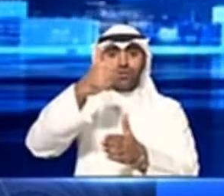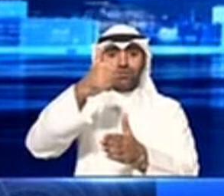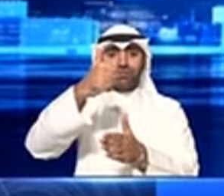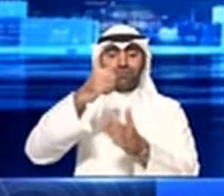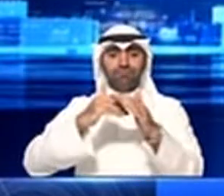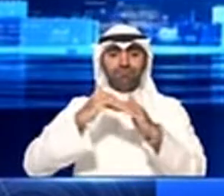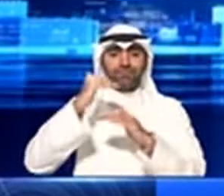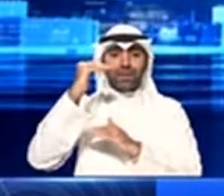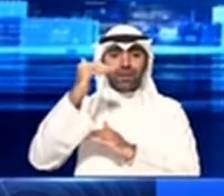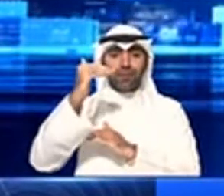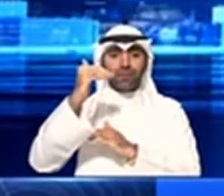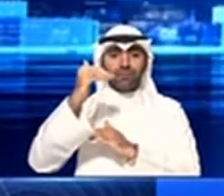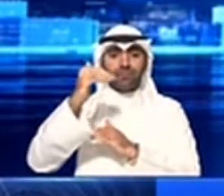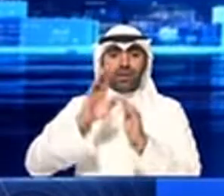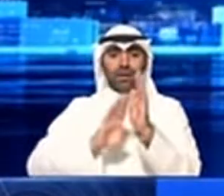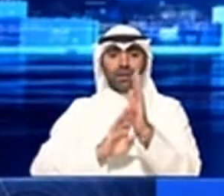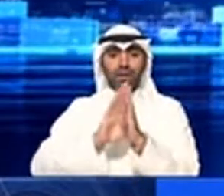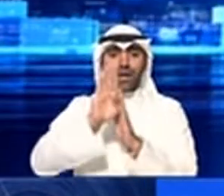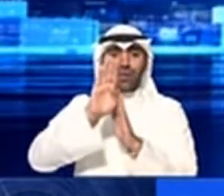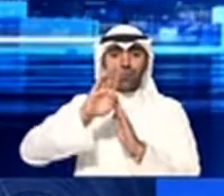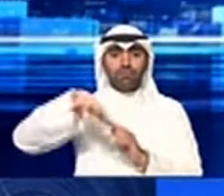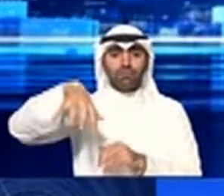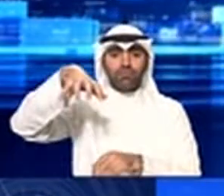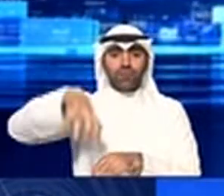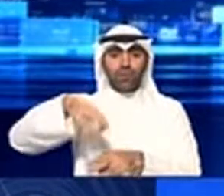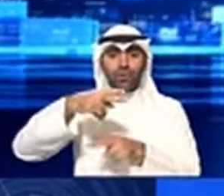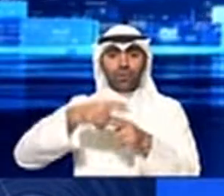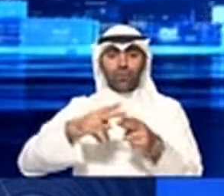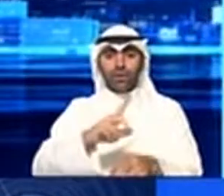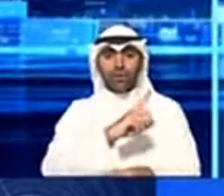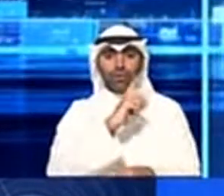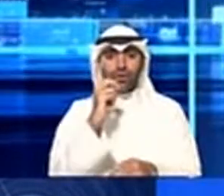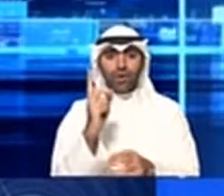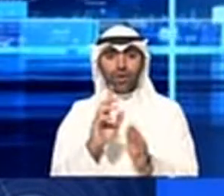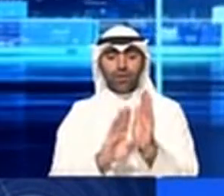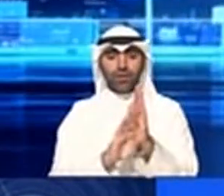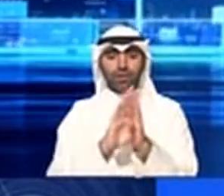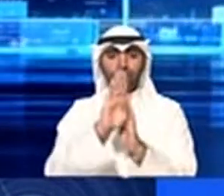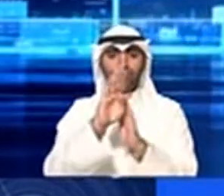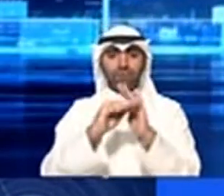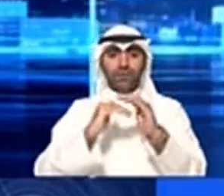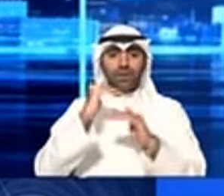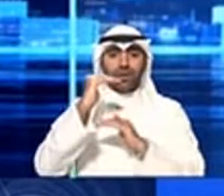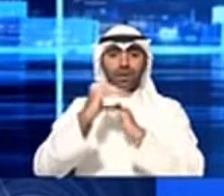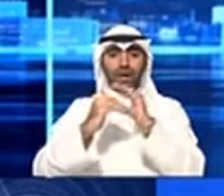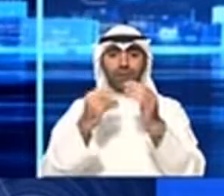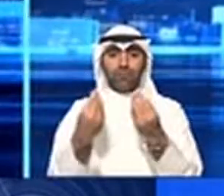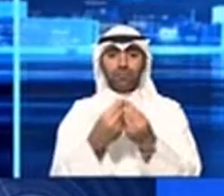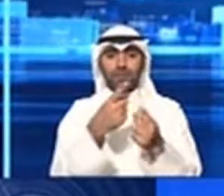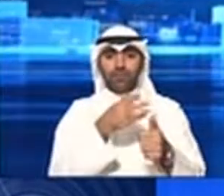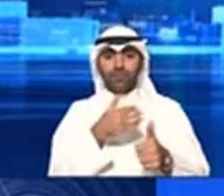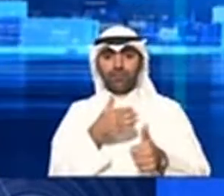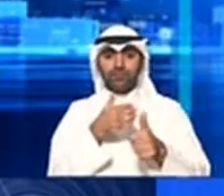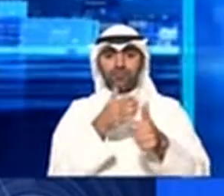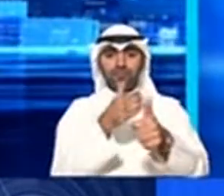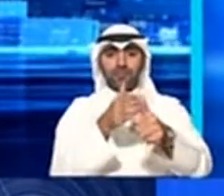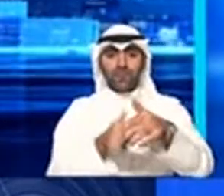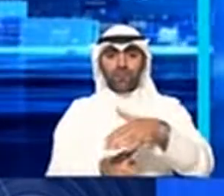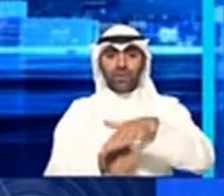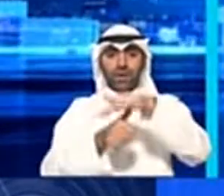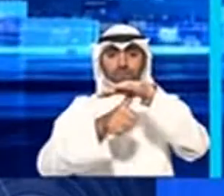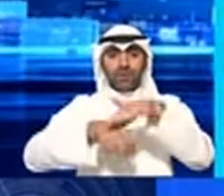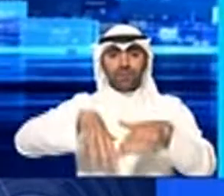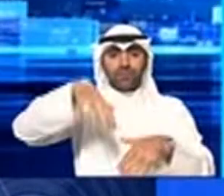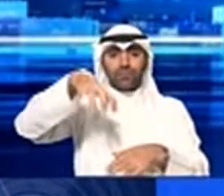والعافية، ولدولة الكويت وشعبها كل التقدم والازدهار في ظل القيادة الحكيمة لحضرة صاحب السمو